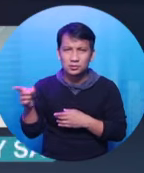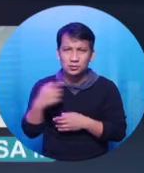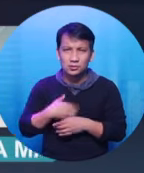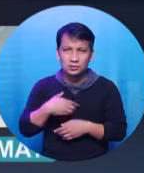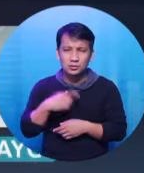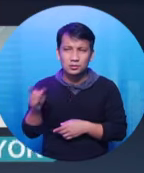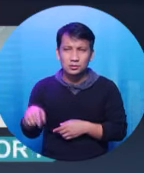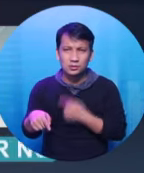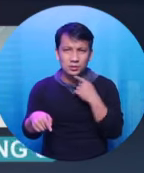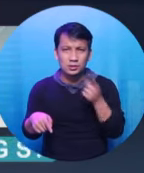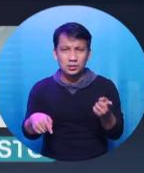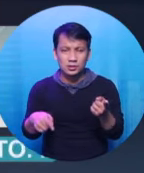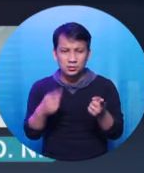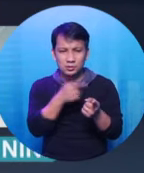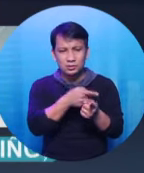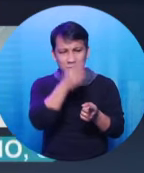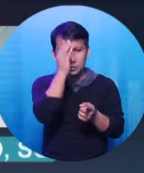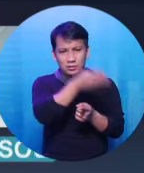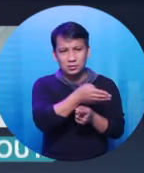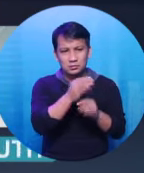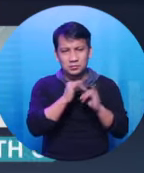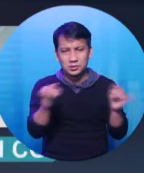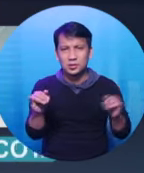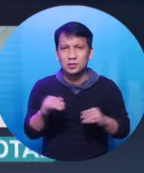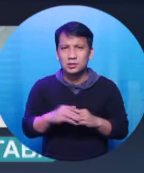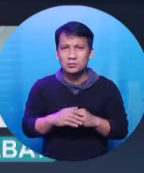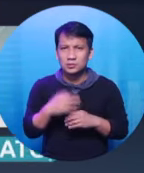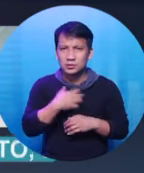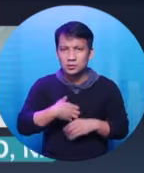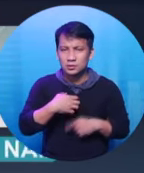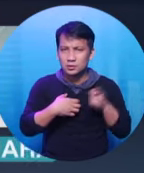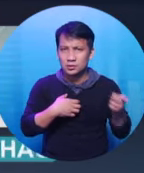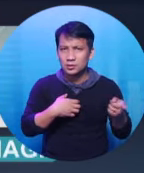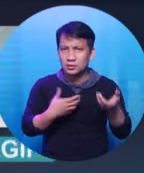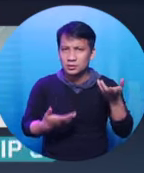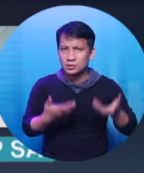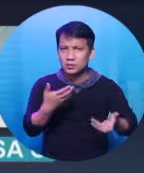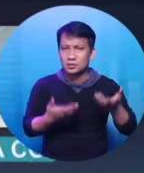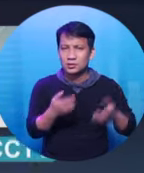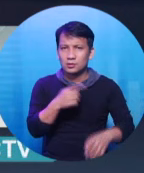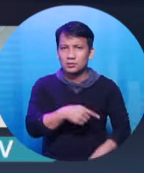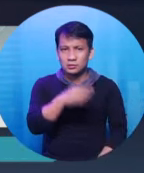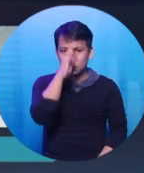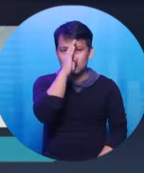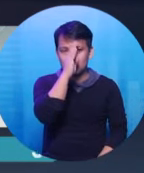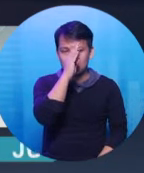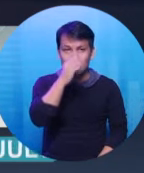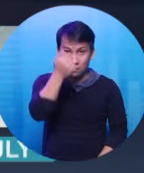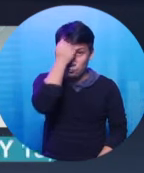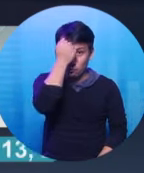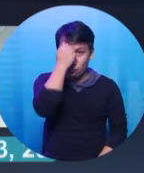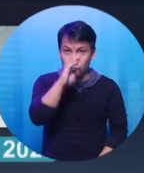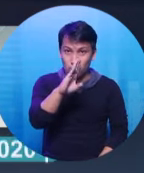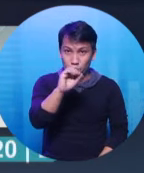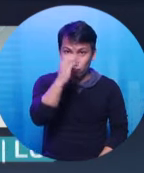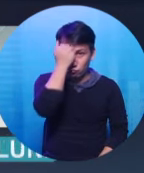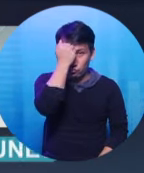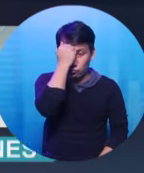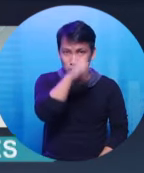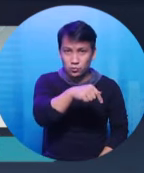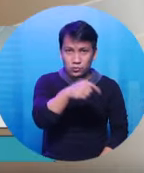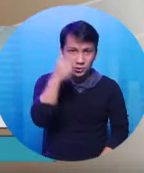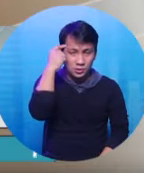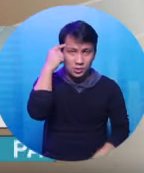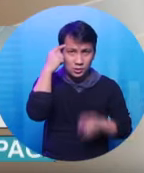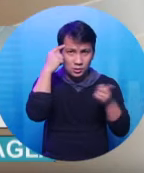complainant dito, doon po sa inireklamo niya, sinabihan niya na, ang bobo ng thought mo.